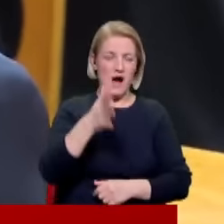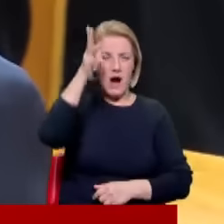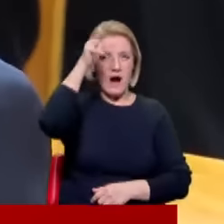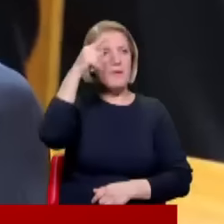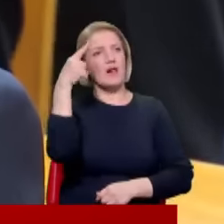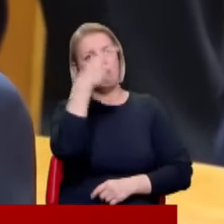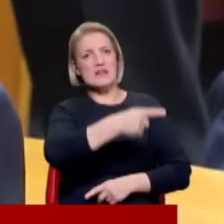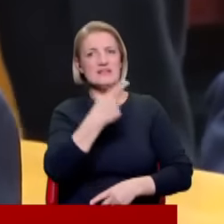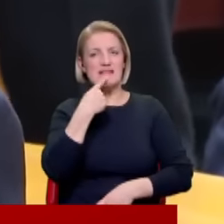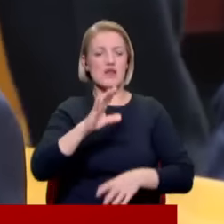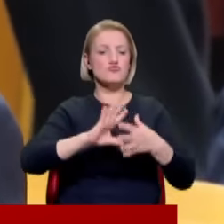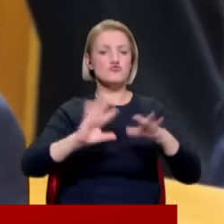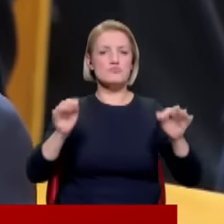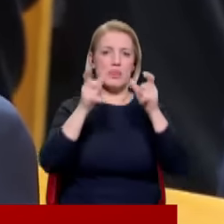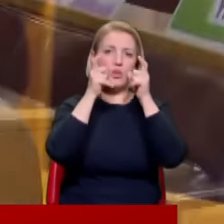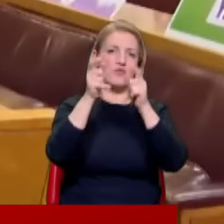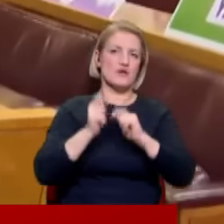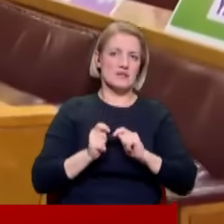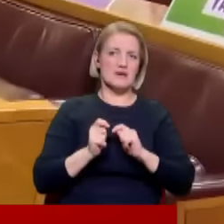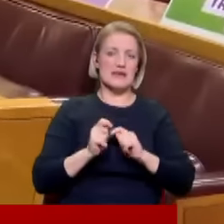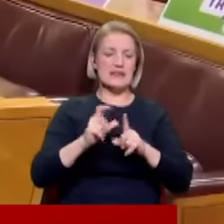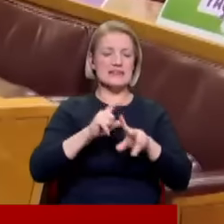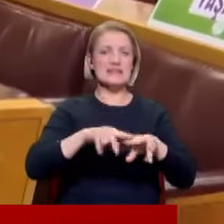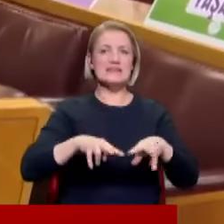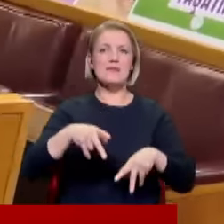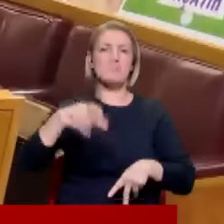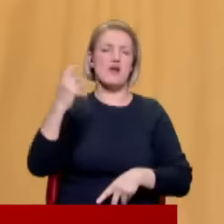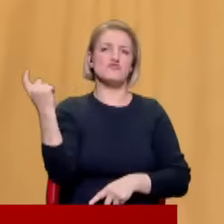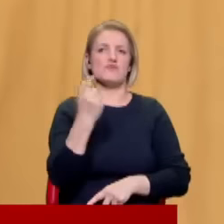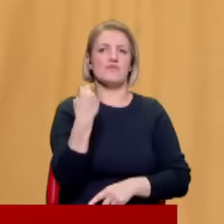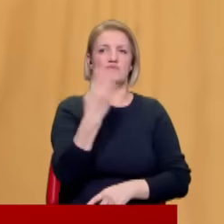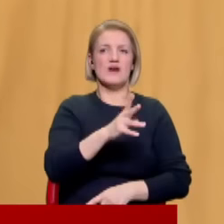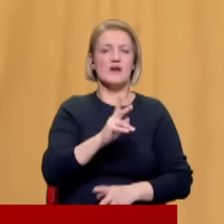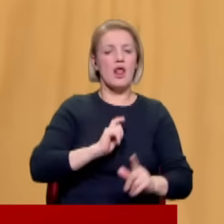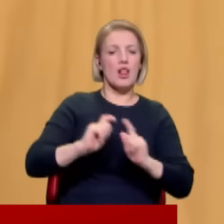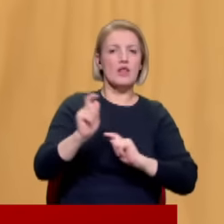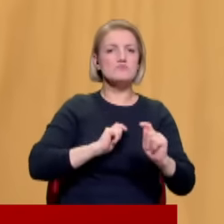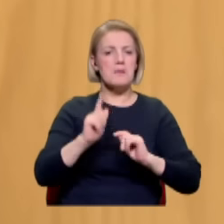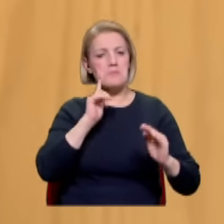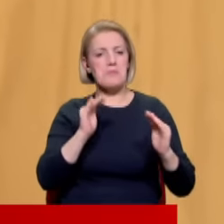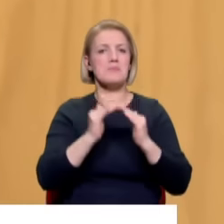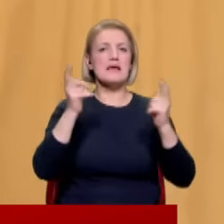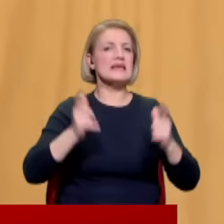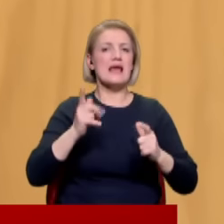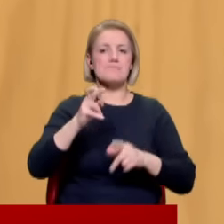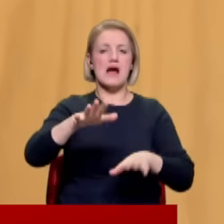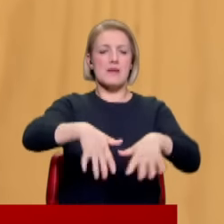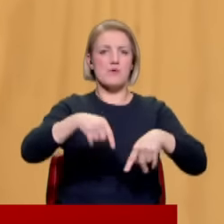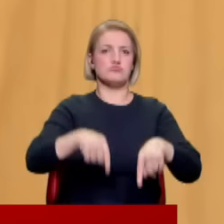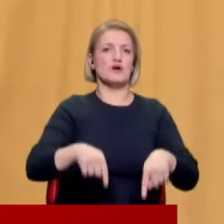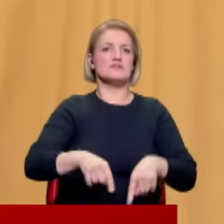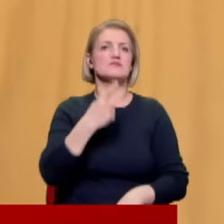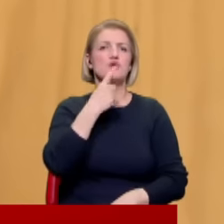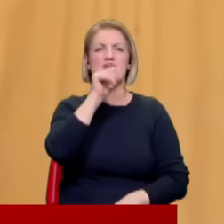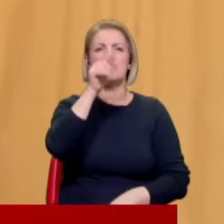Amerika'yı işaret ederek kurduğu cümleler dikkat çekti. DEM Parti yanıt verdi. Müzakerenin yeri de parlamentodur diyoruz.